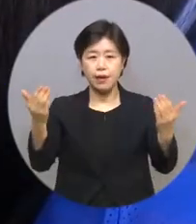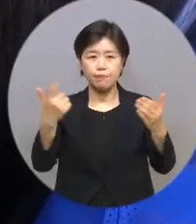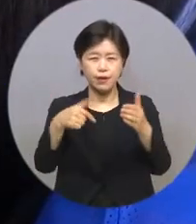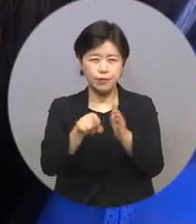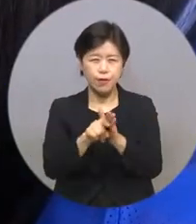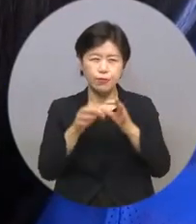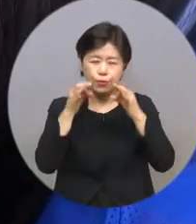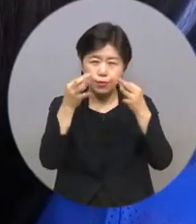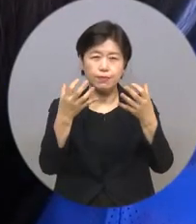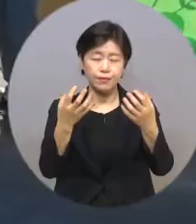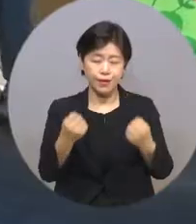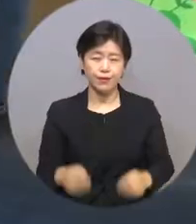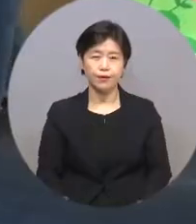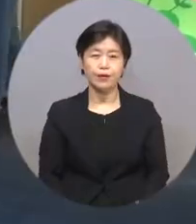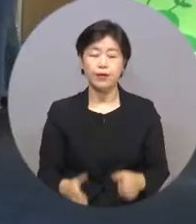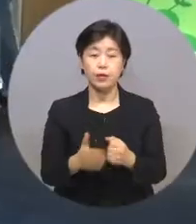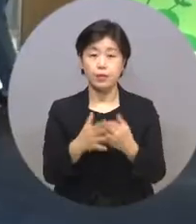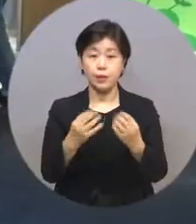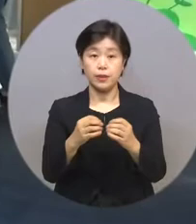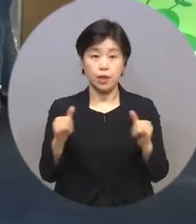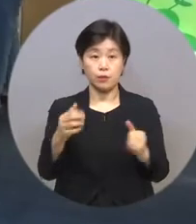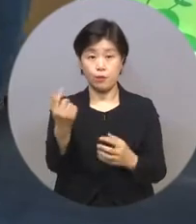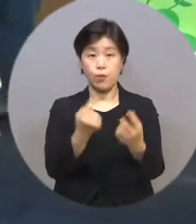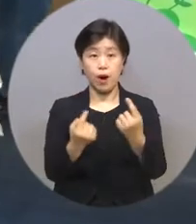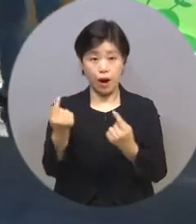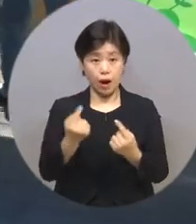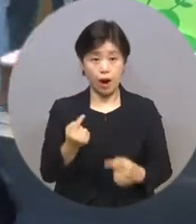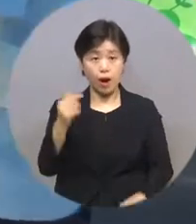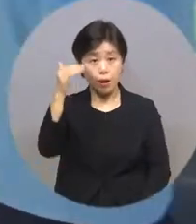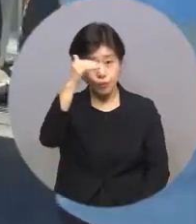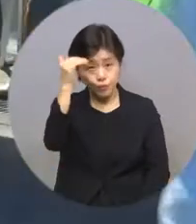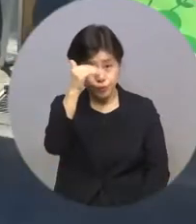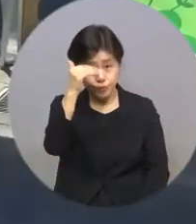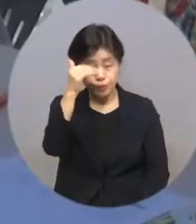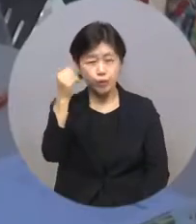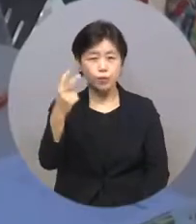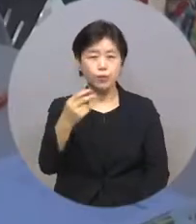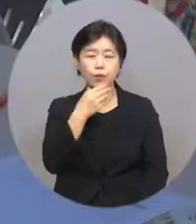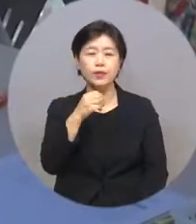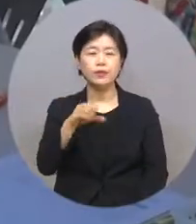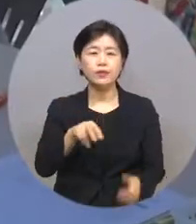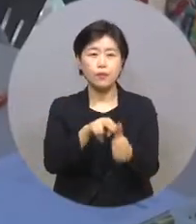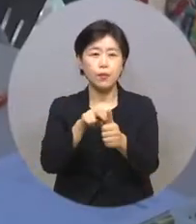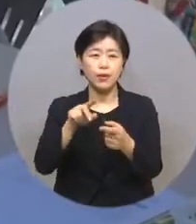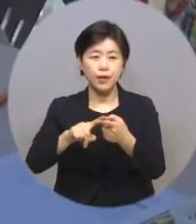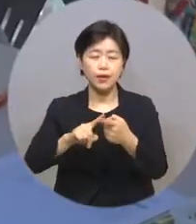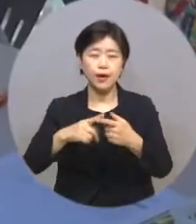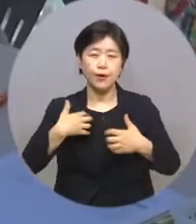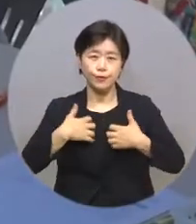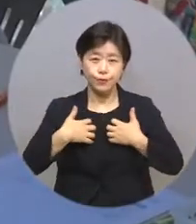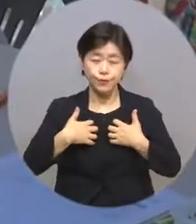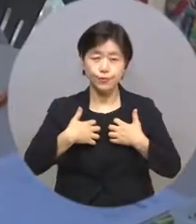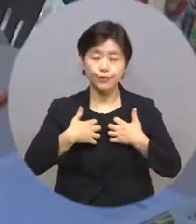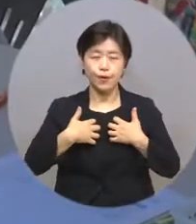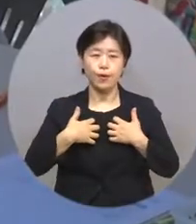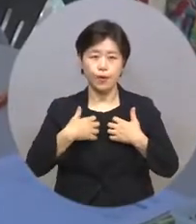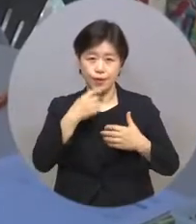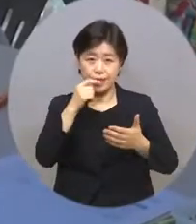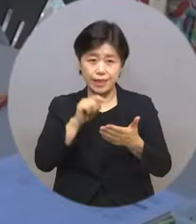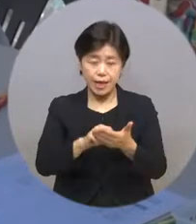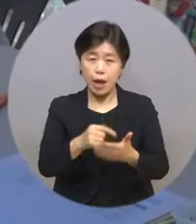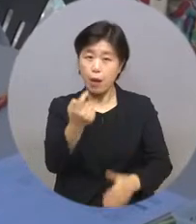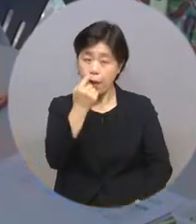노력한만큼 많은 시민들이 복지 박람회장에 찾아와 복지정보를 쉽고 즐겁게 접하는 계기가 되길 바란다고